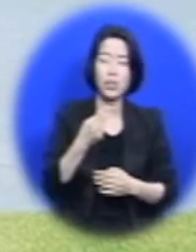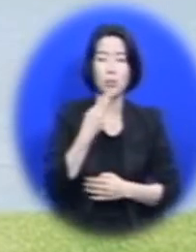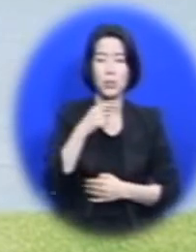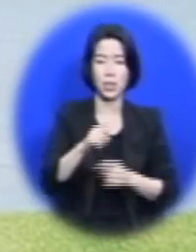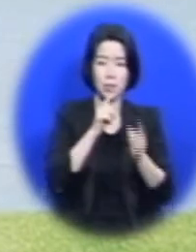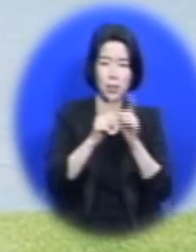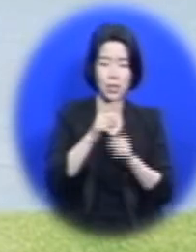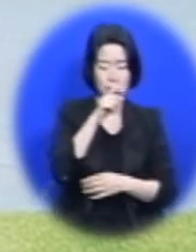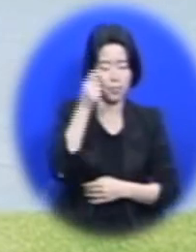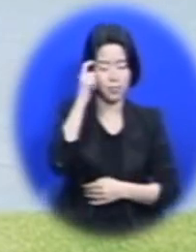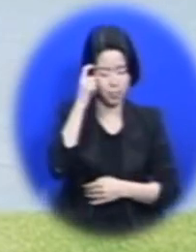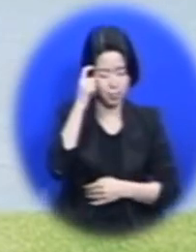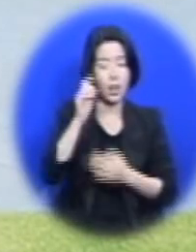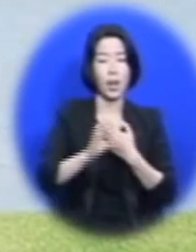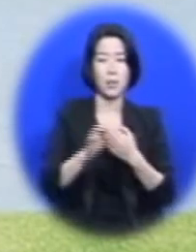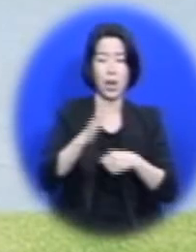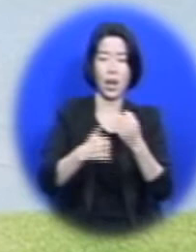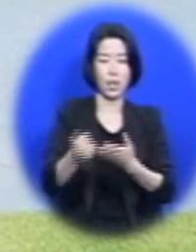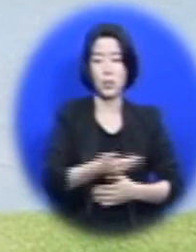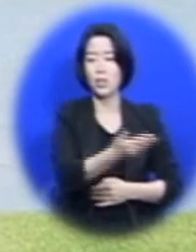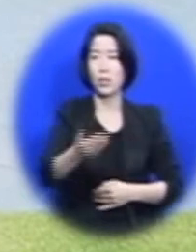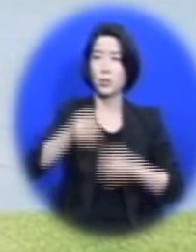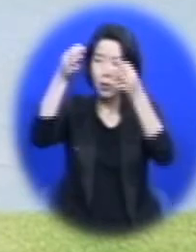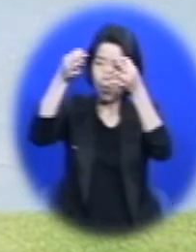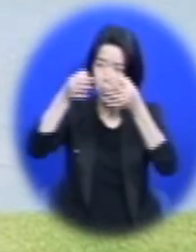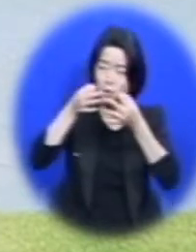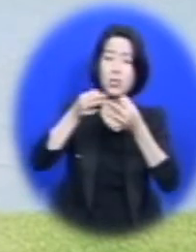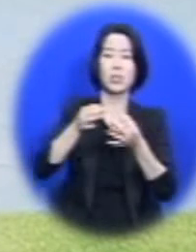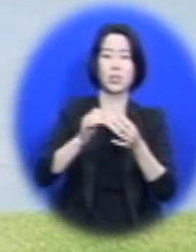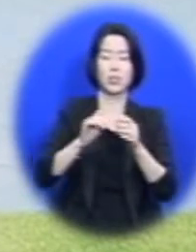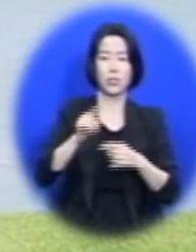말씀을 묵상하면 하나님이 여러분을 보시는 것을